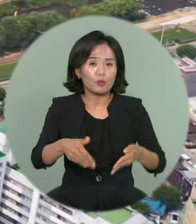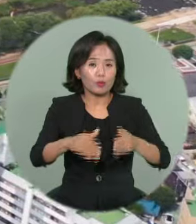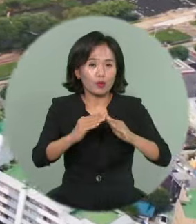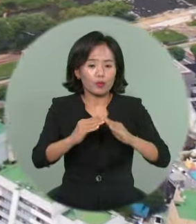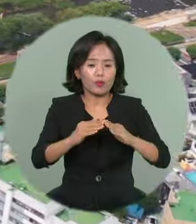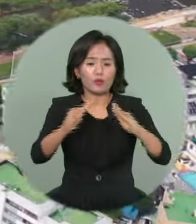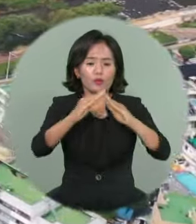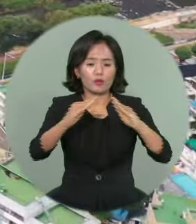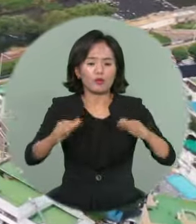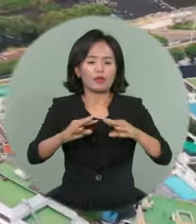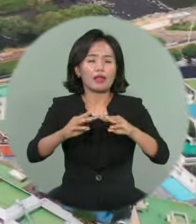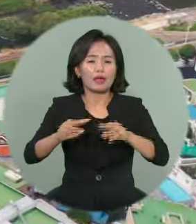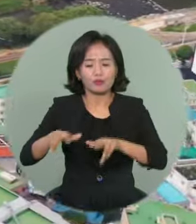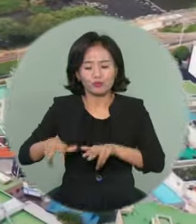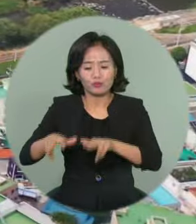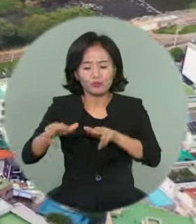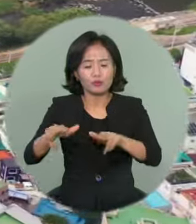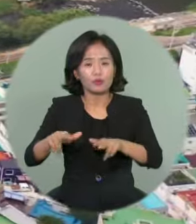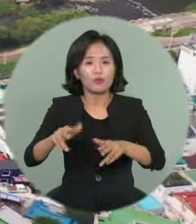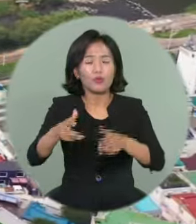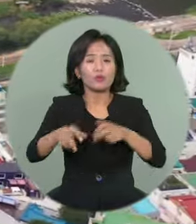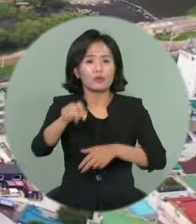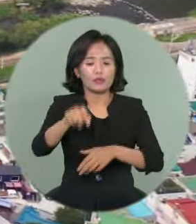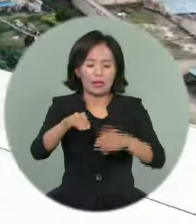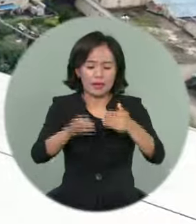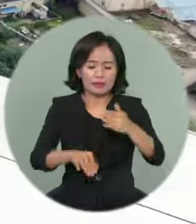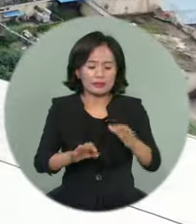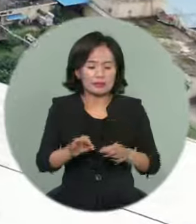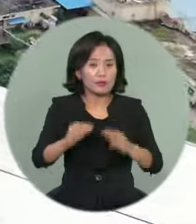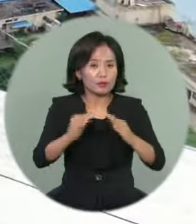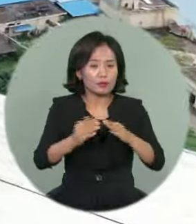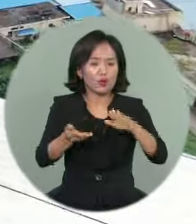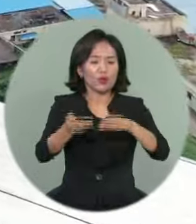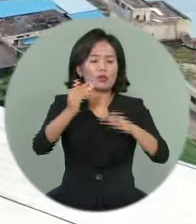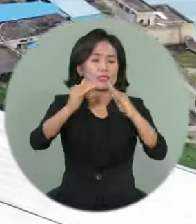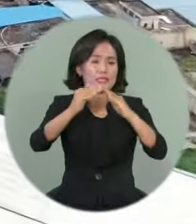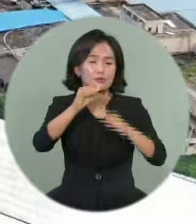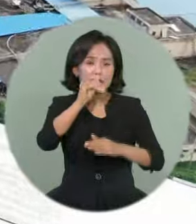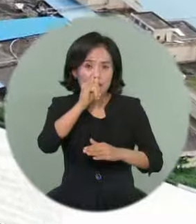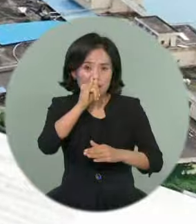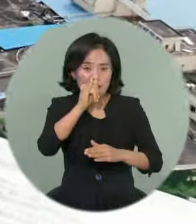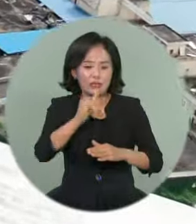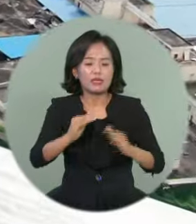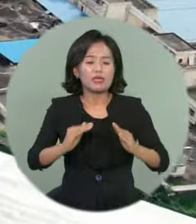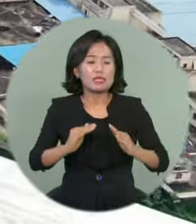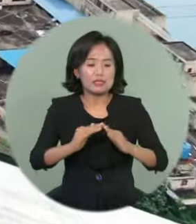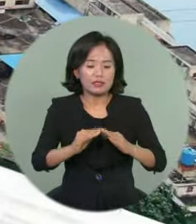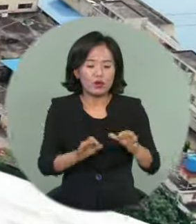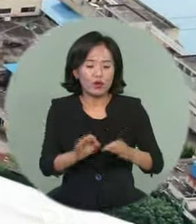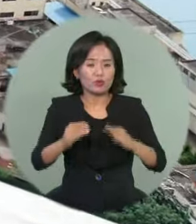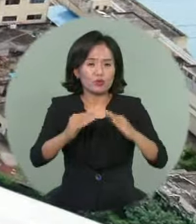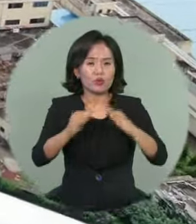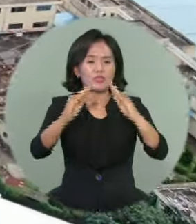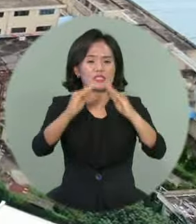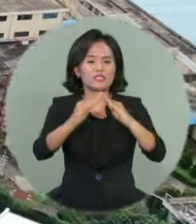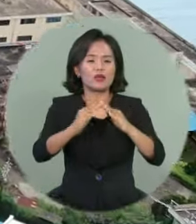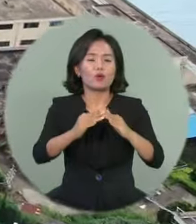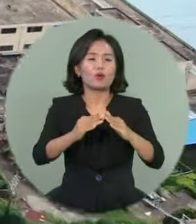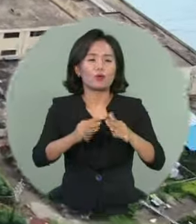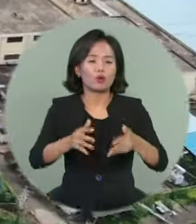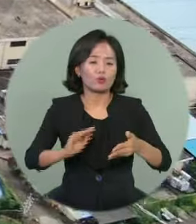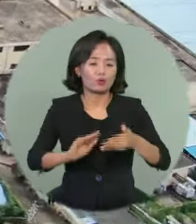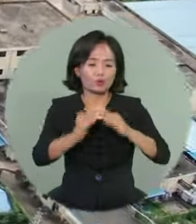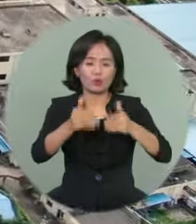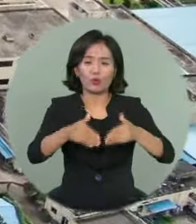전남 일신 방직 부지에는 아래층은 상가 위층은 주거 공간이 있는 주거복합 건축물도 지어집니다